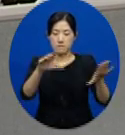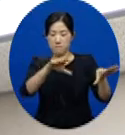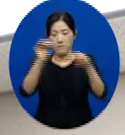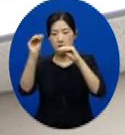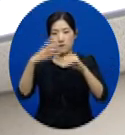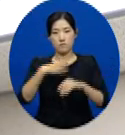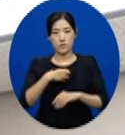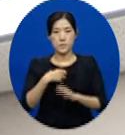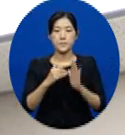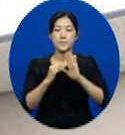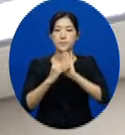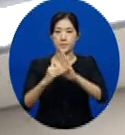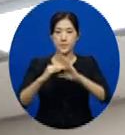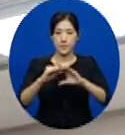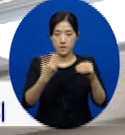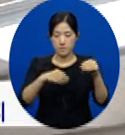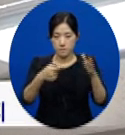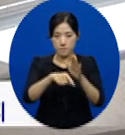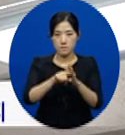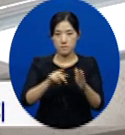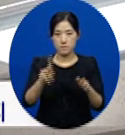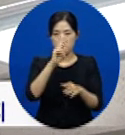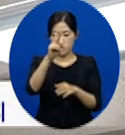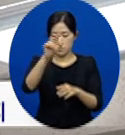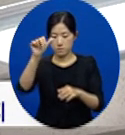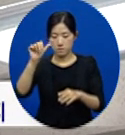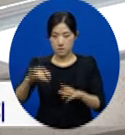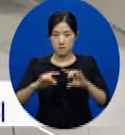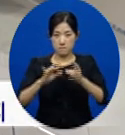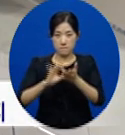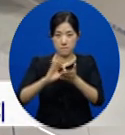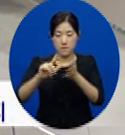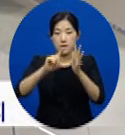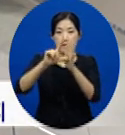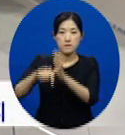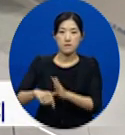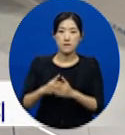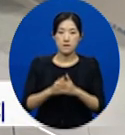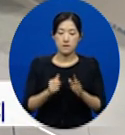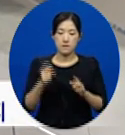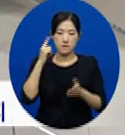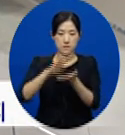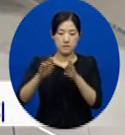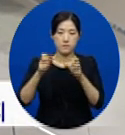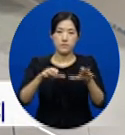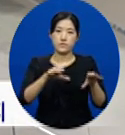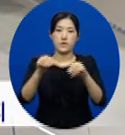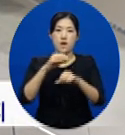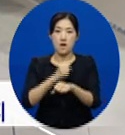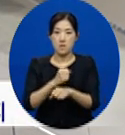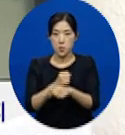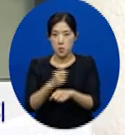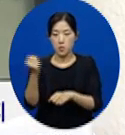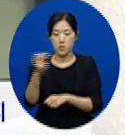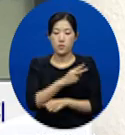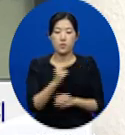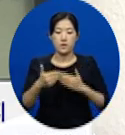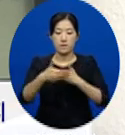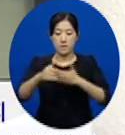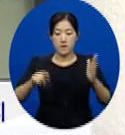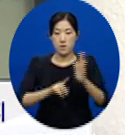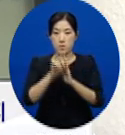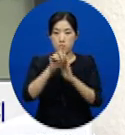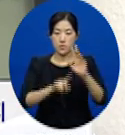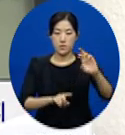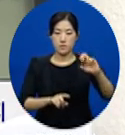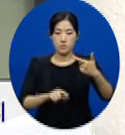대응할 수 있도록 전력 피크 시간인 오후 2시에서 5시 사이 냉방기 가동을 중지하고 실내 온도